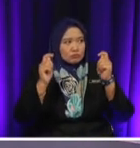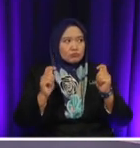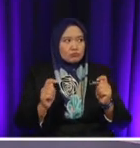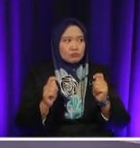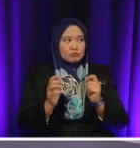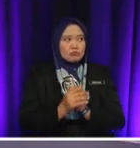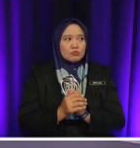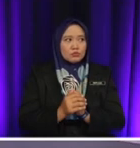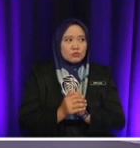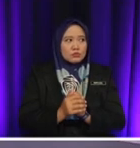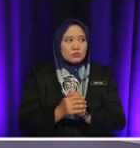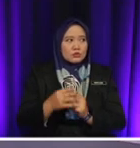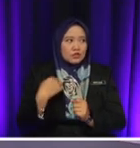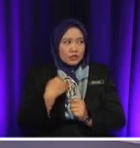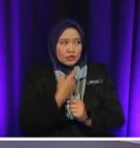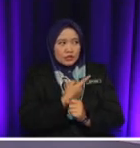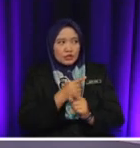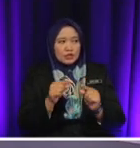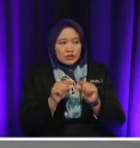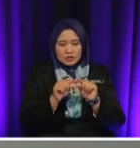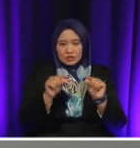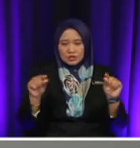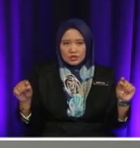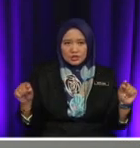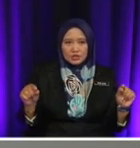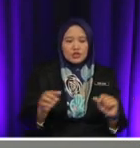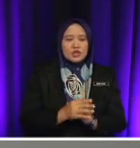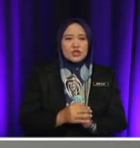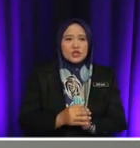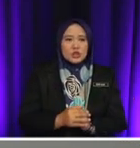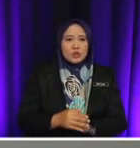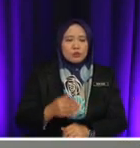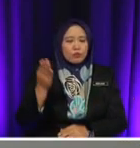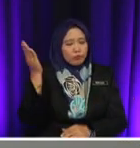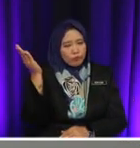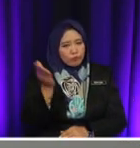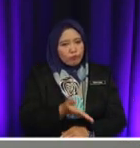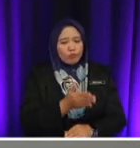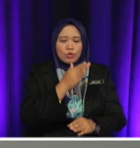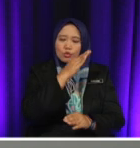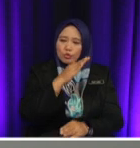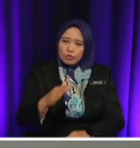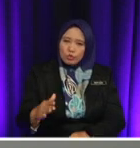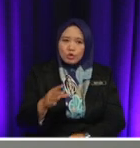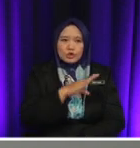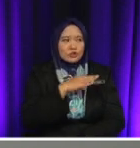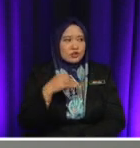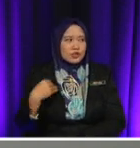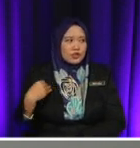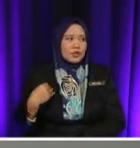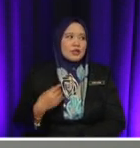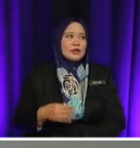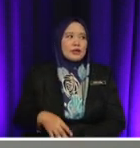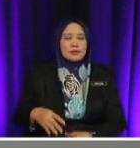tadi kita garis kita potong dan kita selesaikan dapat satu jawapan yang paling tepat Oke iaitu pastikan kita